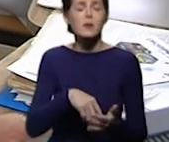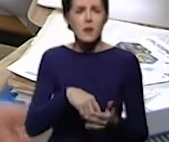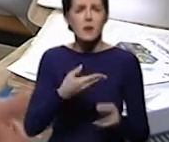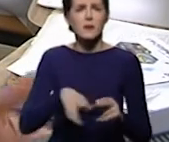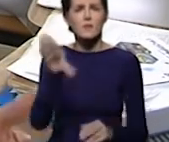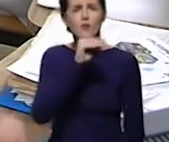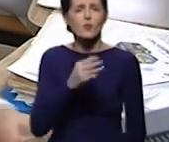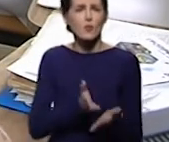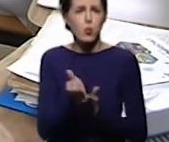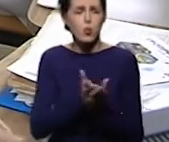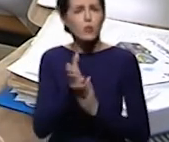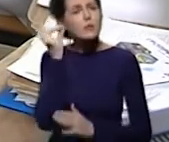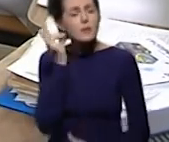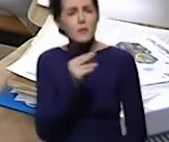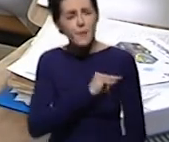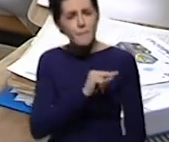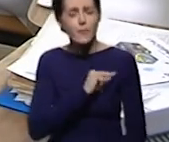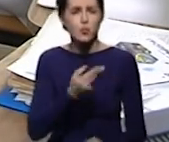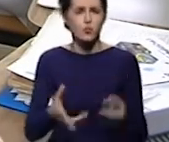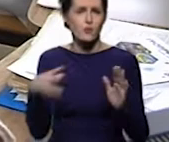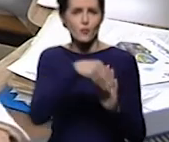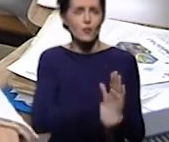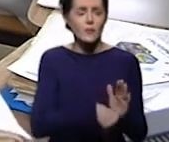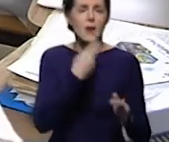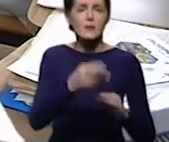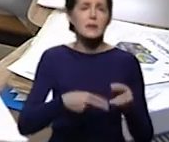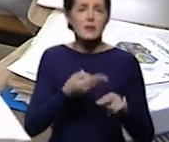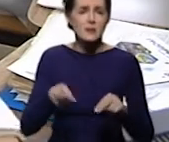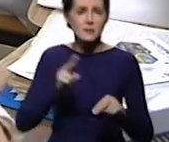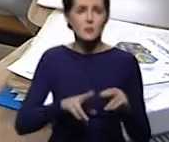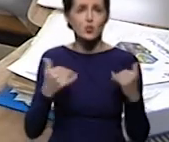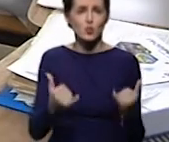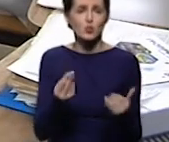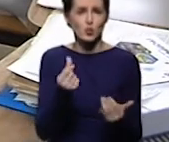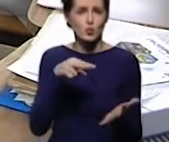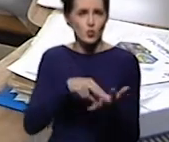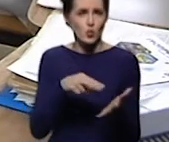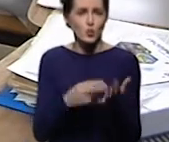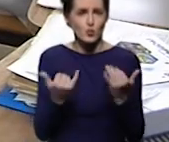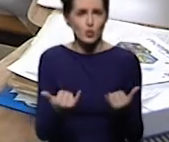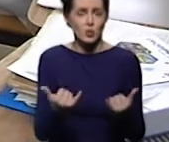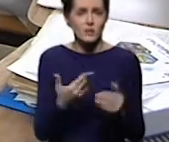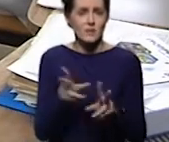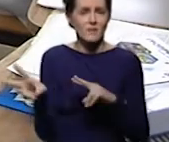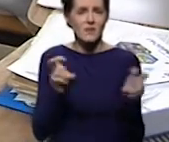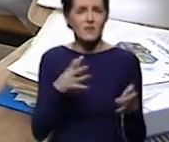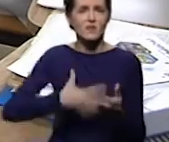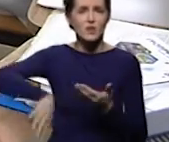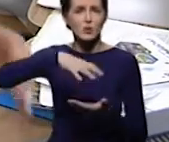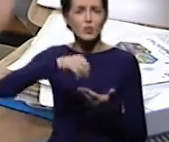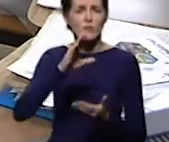вислуга літ, от такі от за счет вот этого. А тепер от эту суму, яку назвали на всю